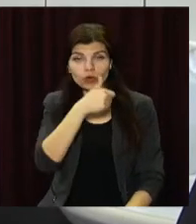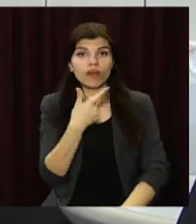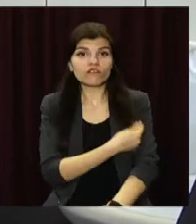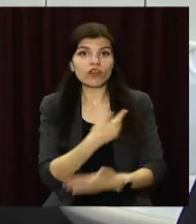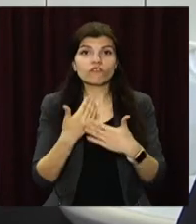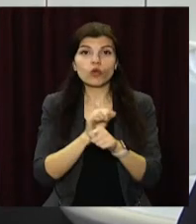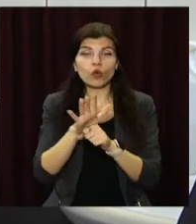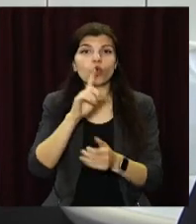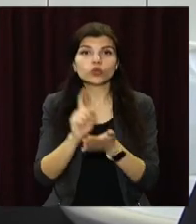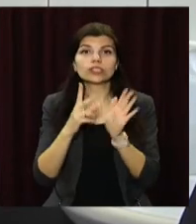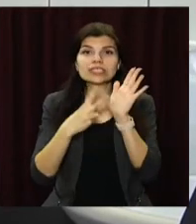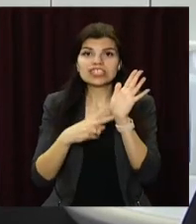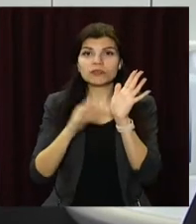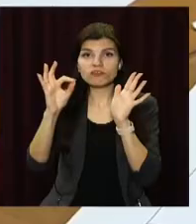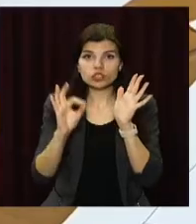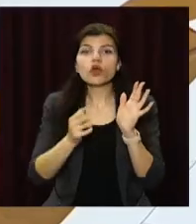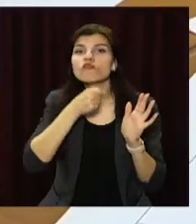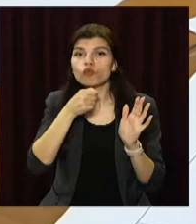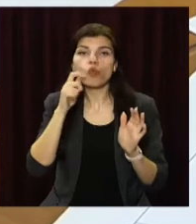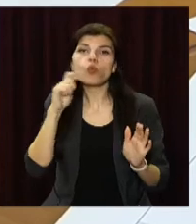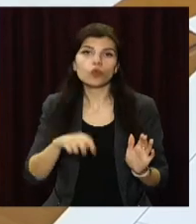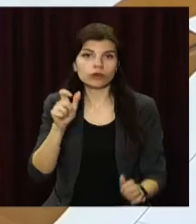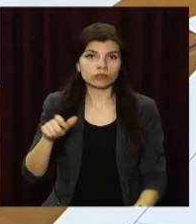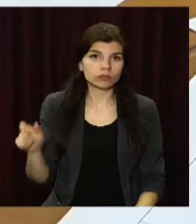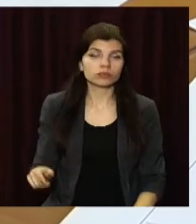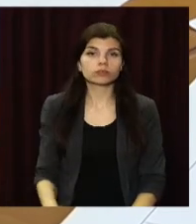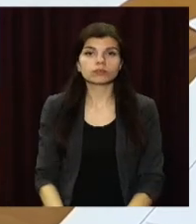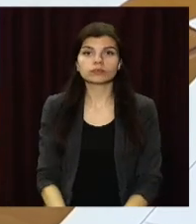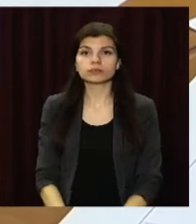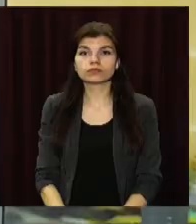від ковіду мають 70% дорослих.